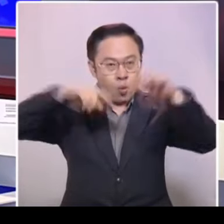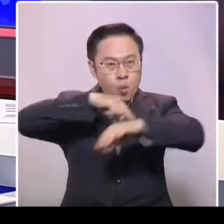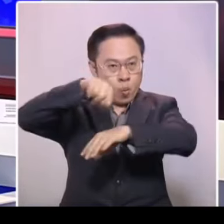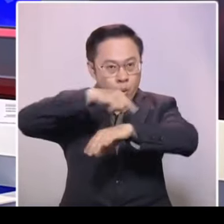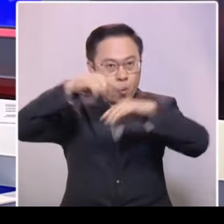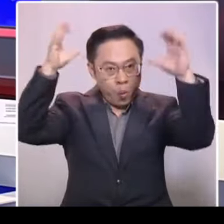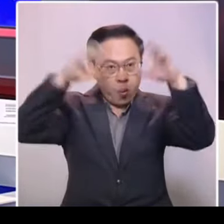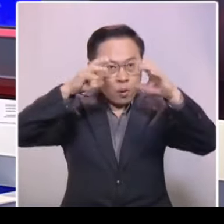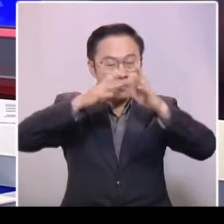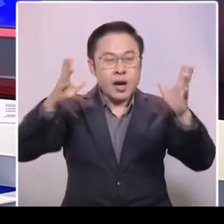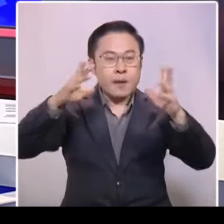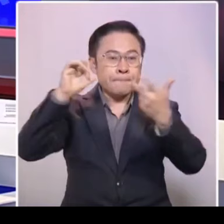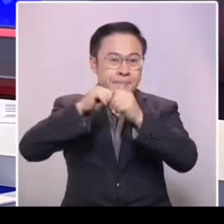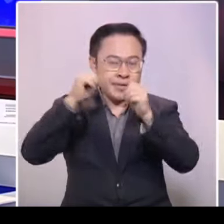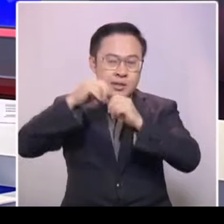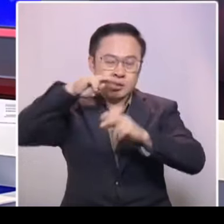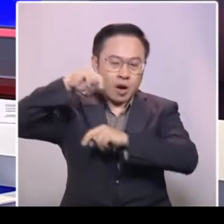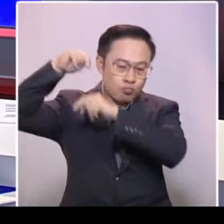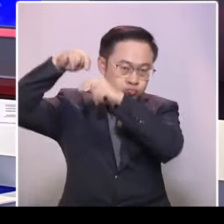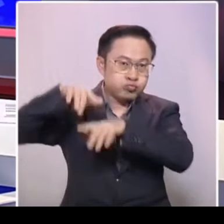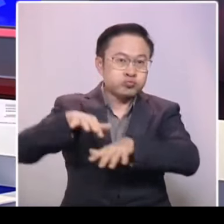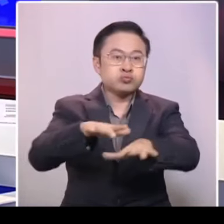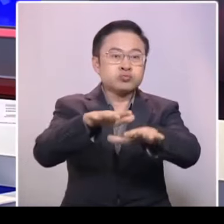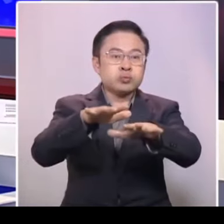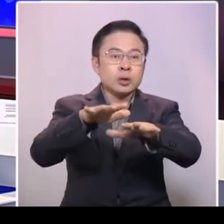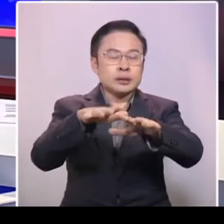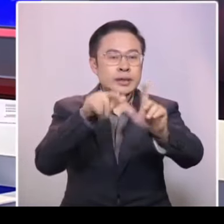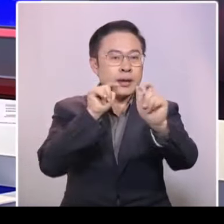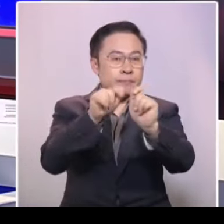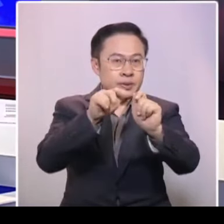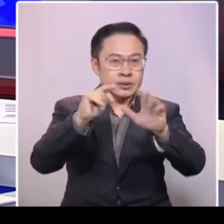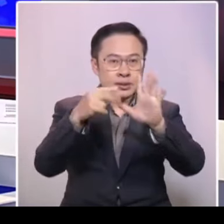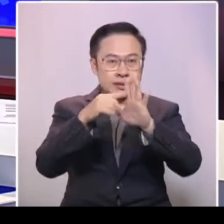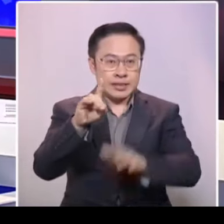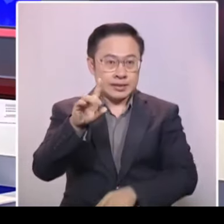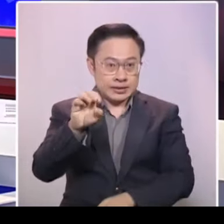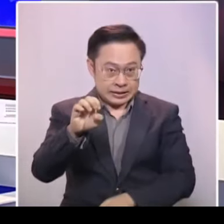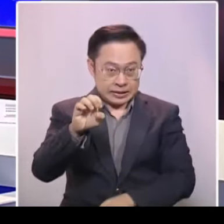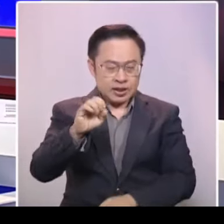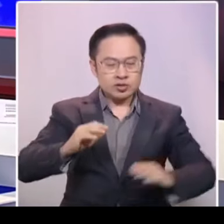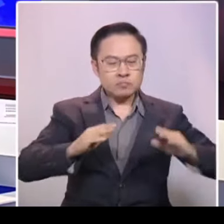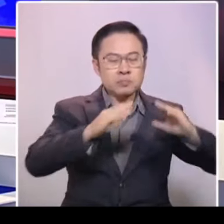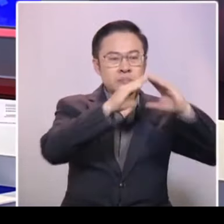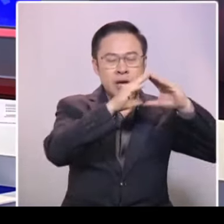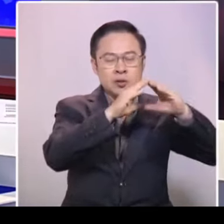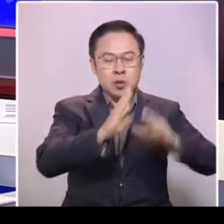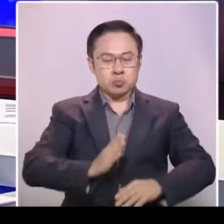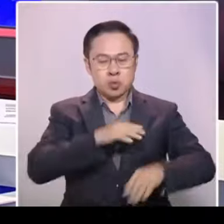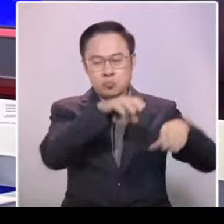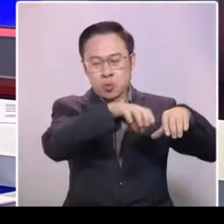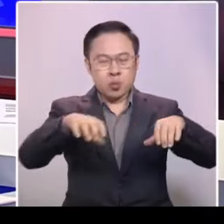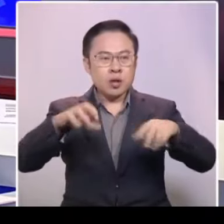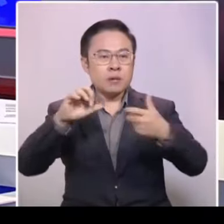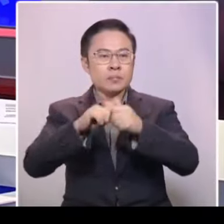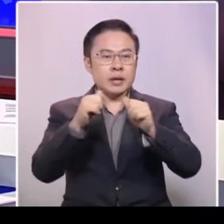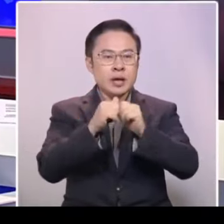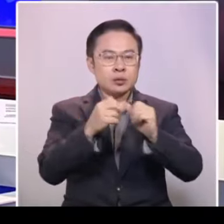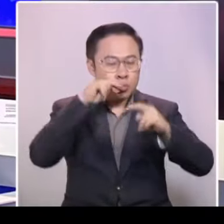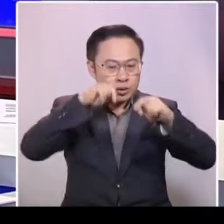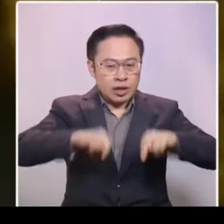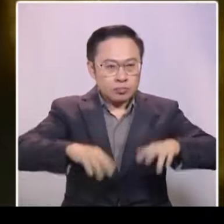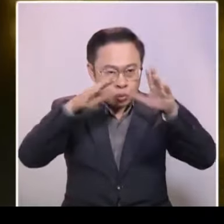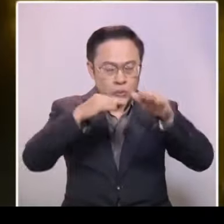เข้าท่วม 2หมู่บ้านในพื้นที่อำเภอนาดีนะฮะพื้นที่นั้นเนี่ยมีรีสอร์ทอยู่หลายแห่งปรากฏว่าจมน้ำและถูก